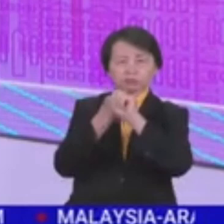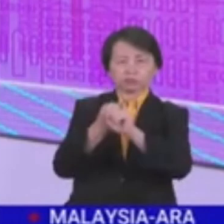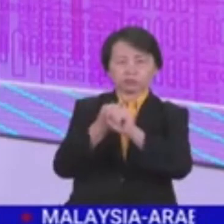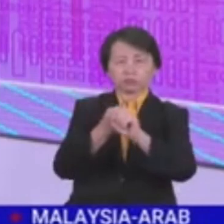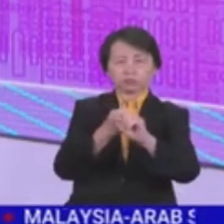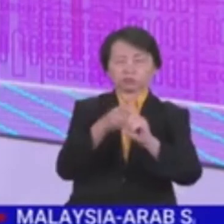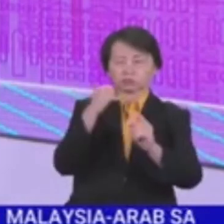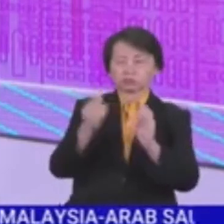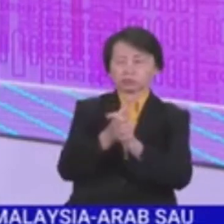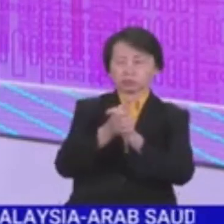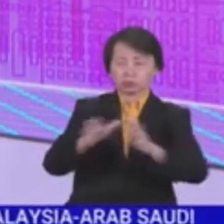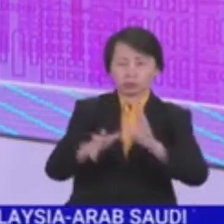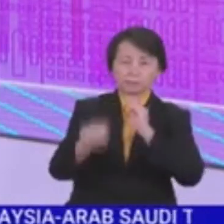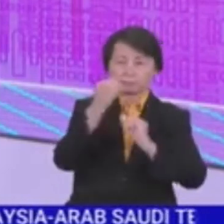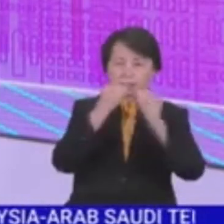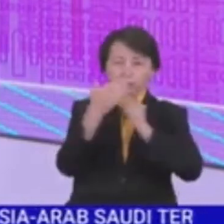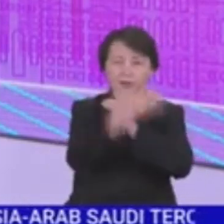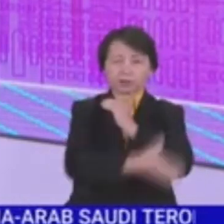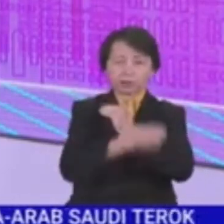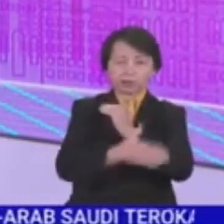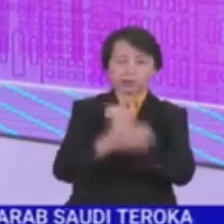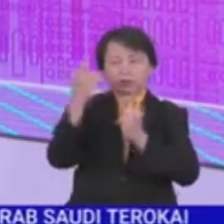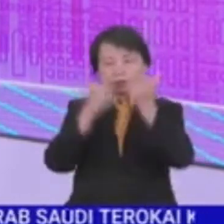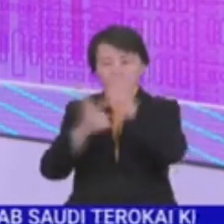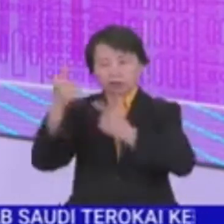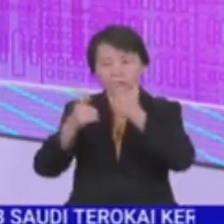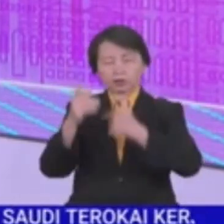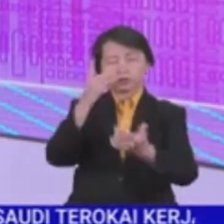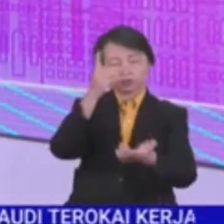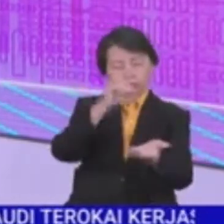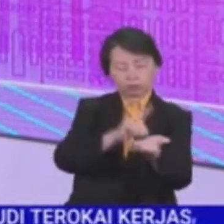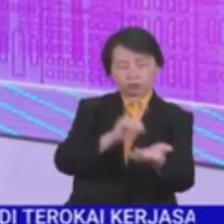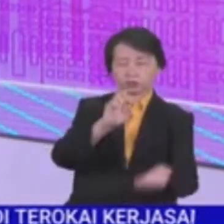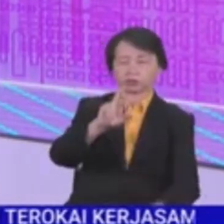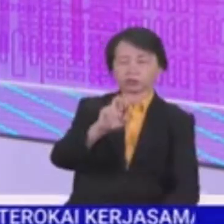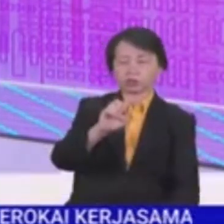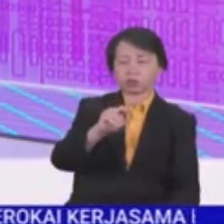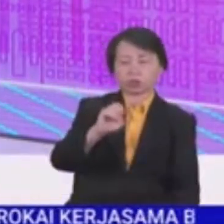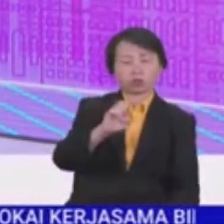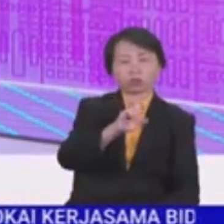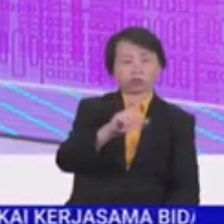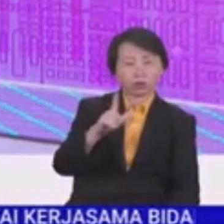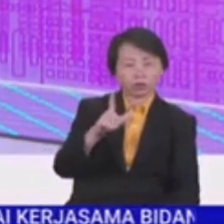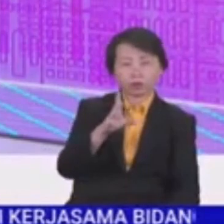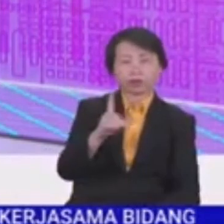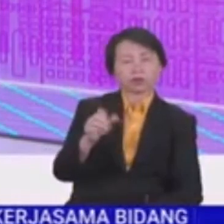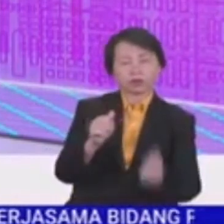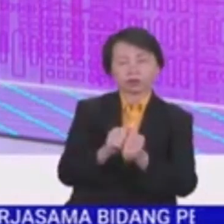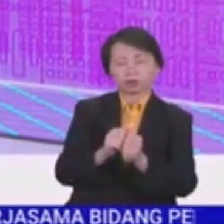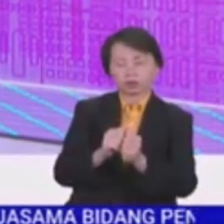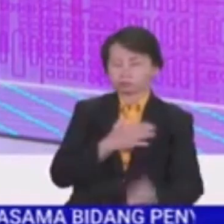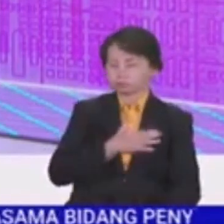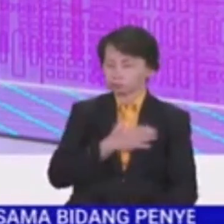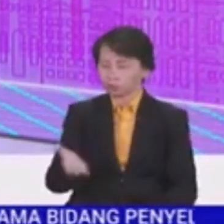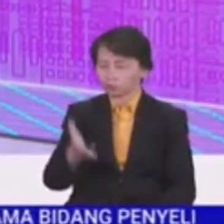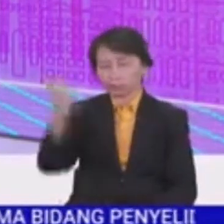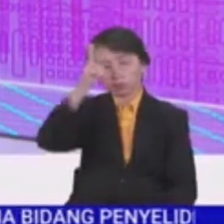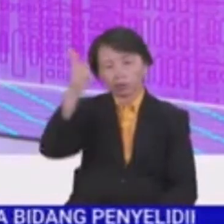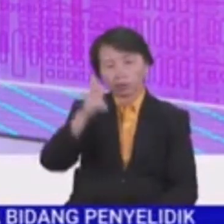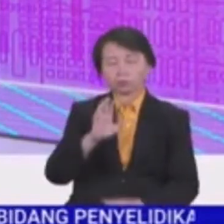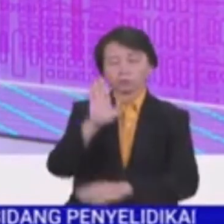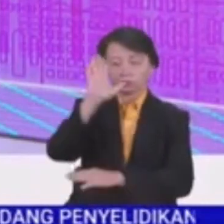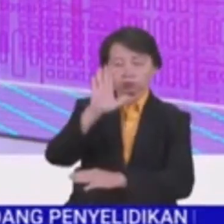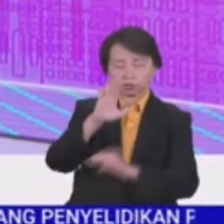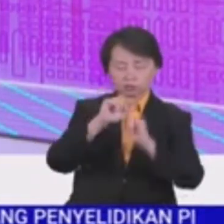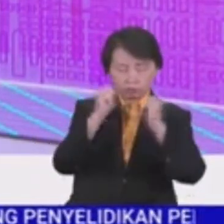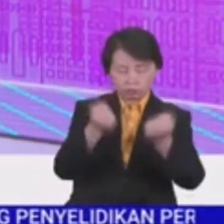agenda security makanan negara lawatan atau sidorono ke negara itu juga selaras dengan komitmen kerajaan menjamin